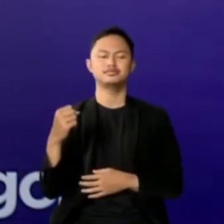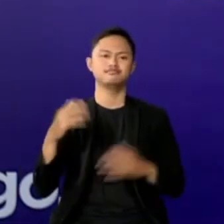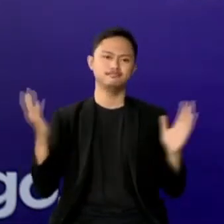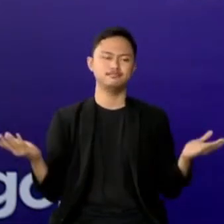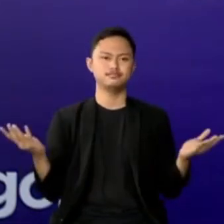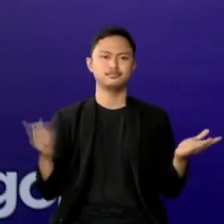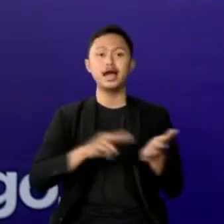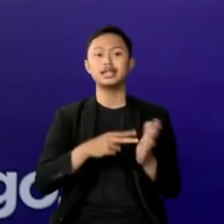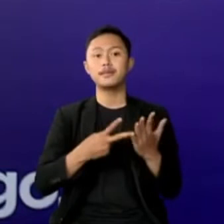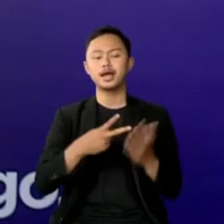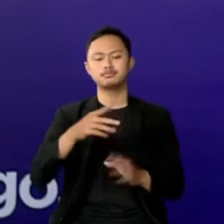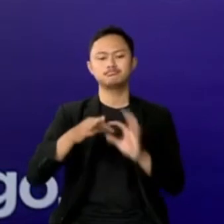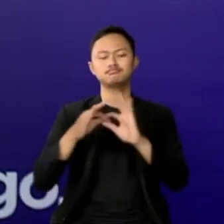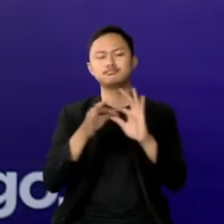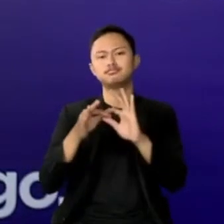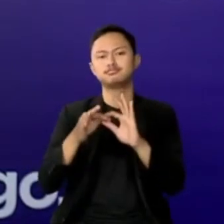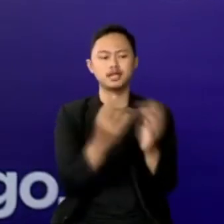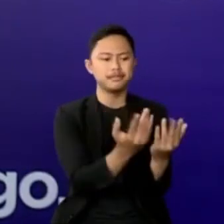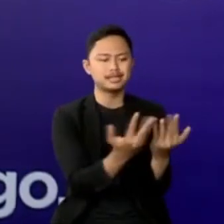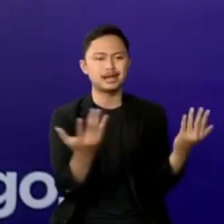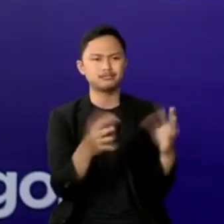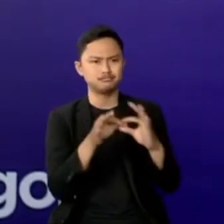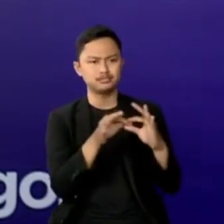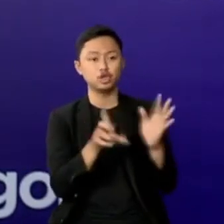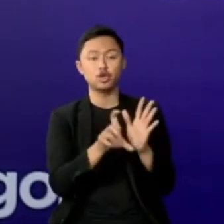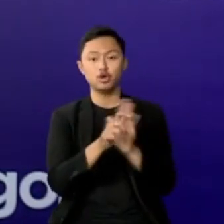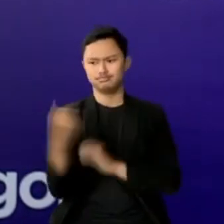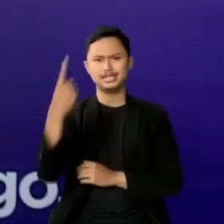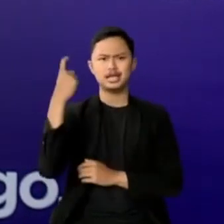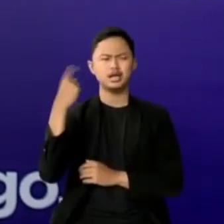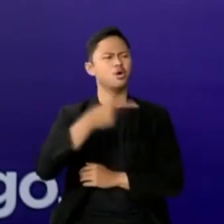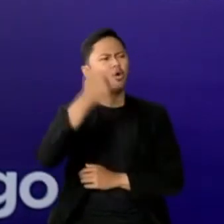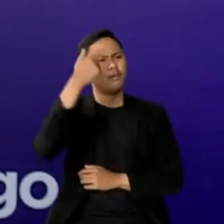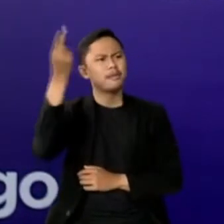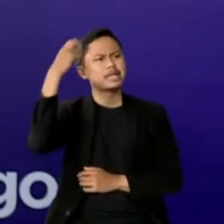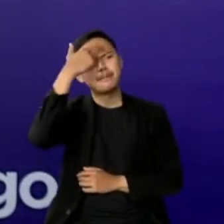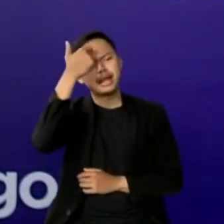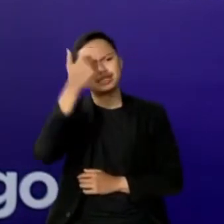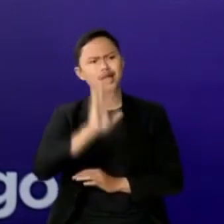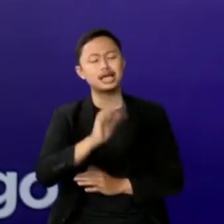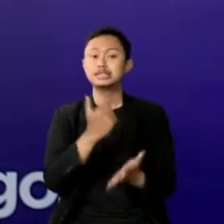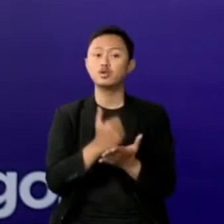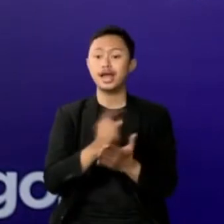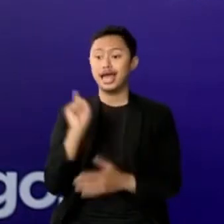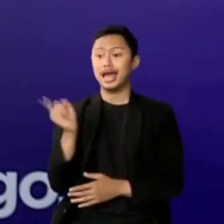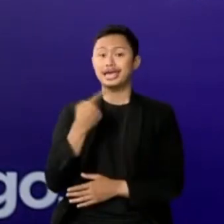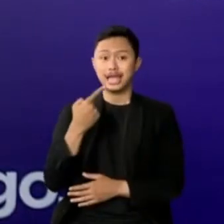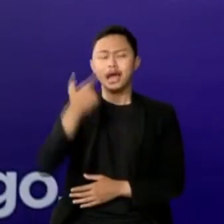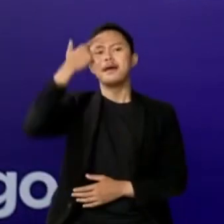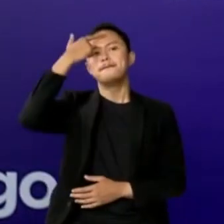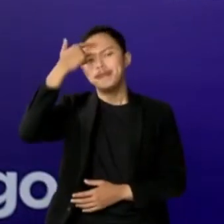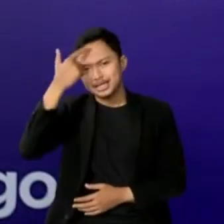jadi perlu kerjasama dengan masyarakat Jadi kalau ditanya kok kita nggak belajar-belajar itu sebenarnya adalah kita semuanya lagi